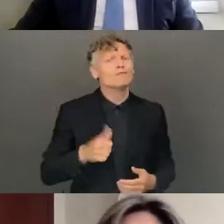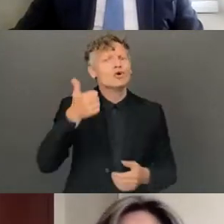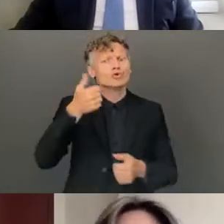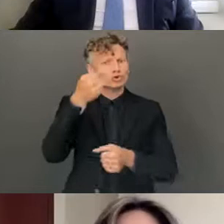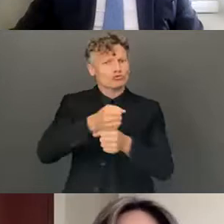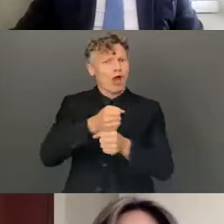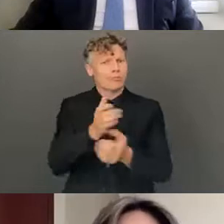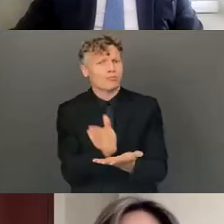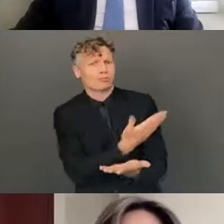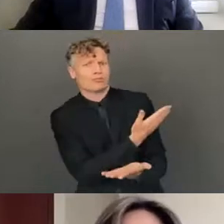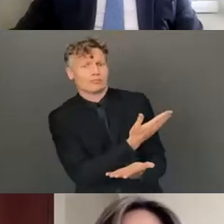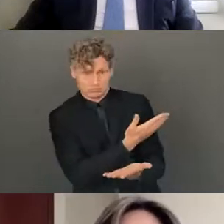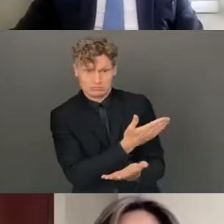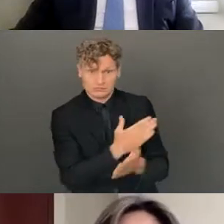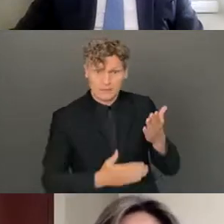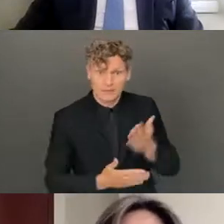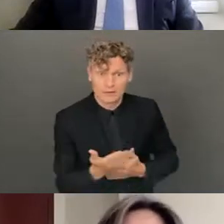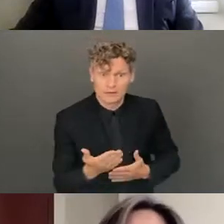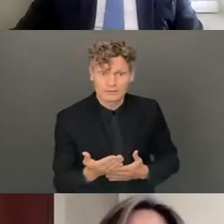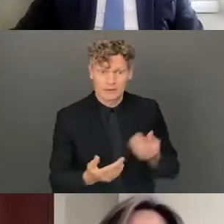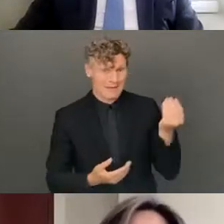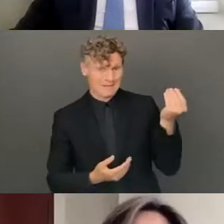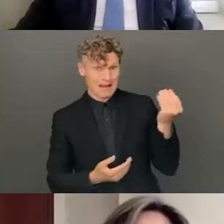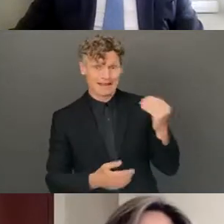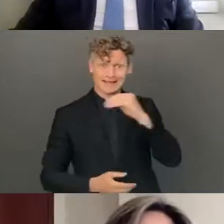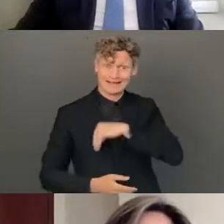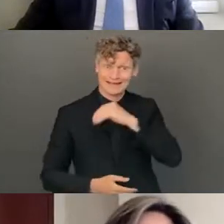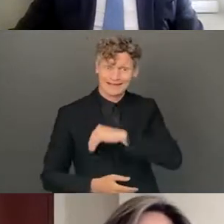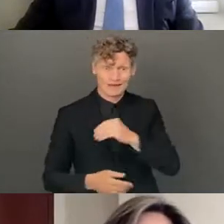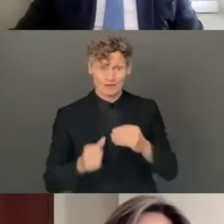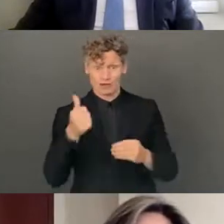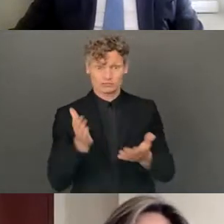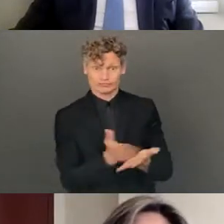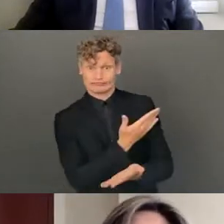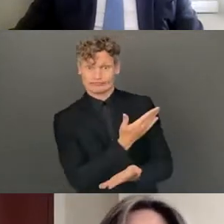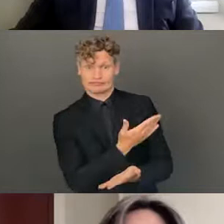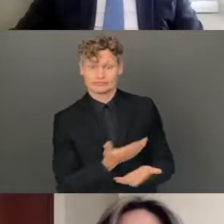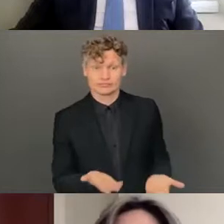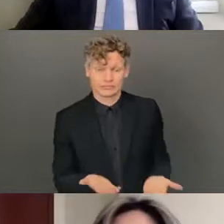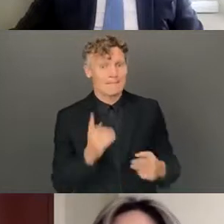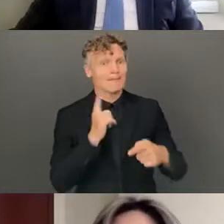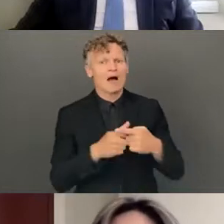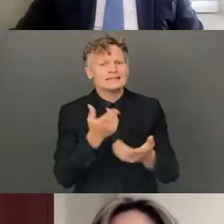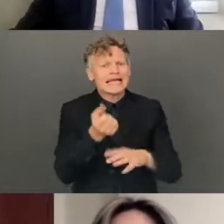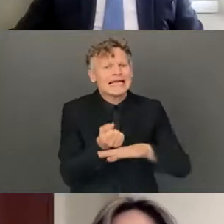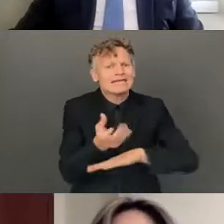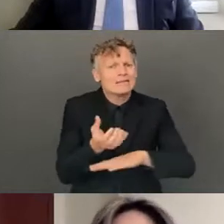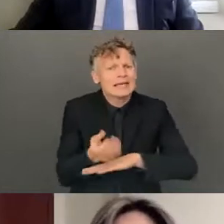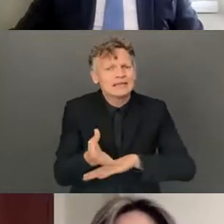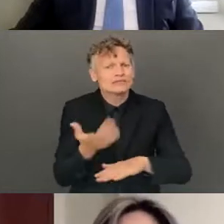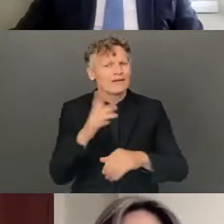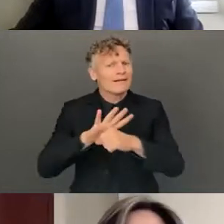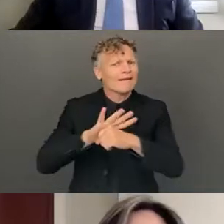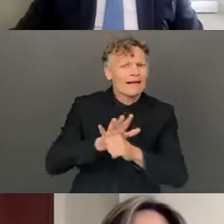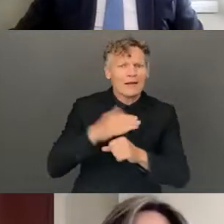emplois et nos revenus et nous sommes parmi les derniers à avoir un accès aux informations sur la pandémie.